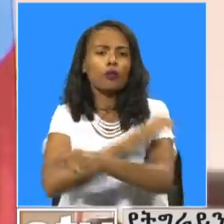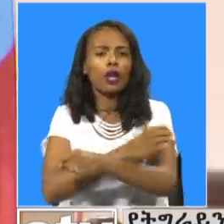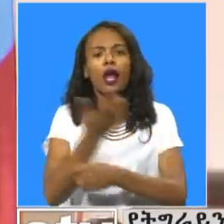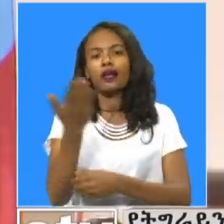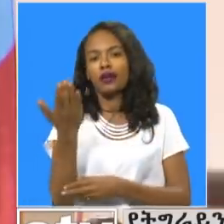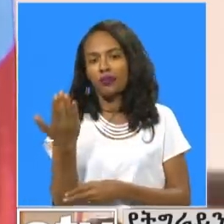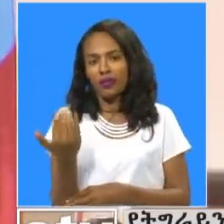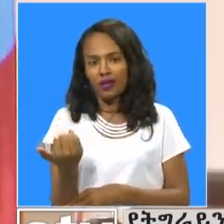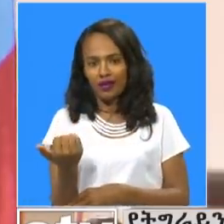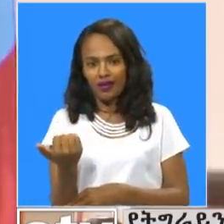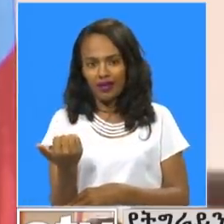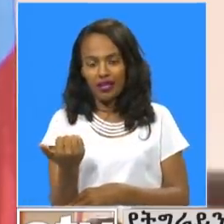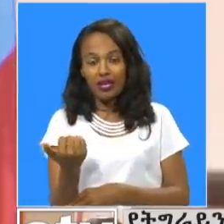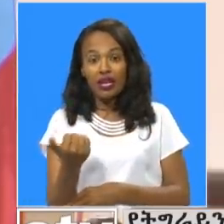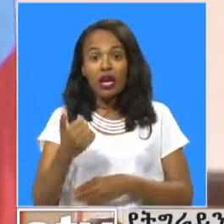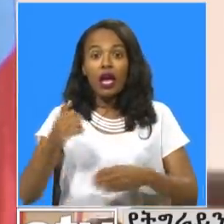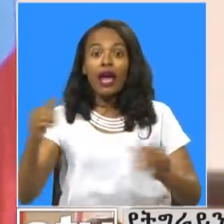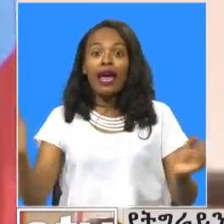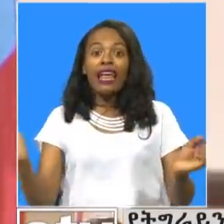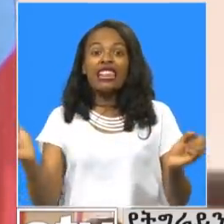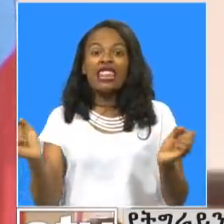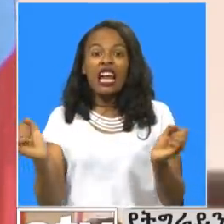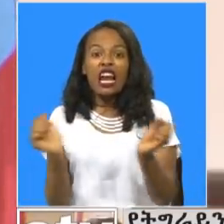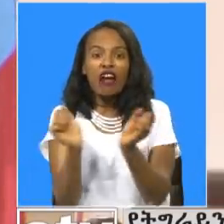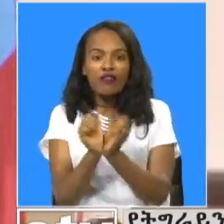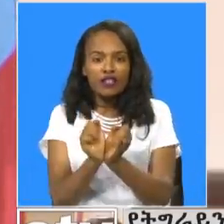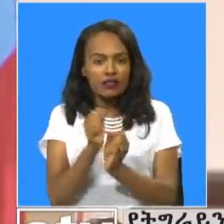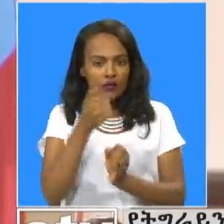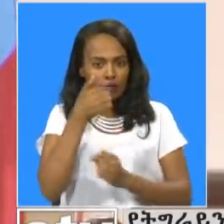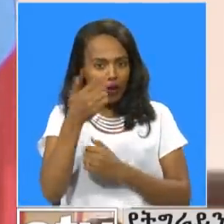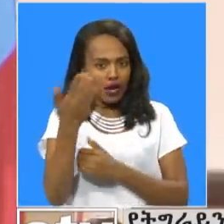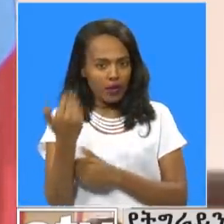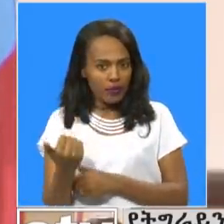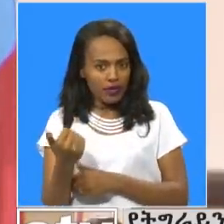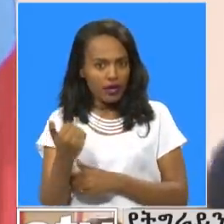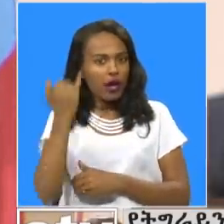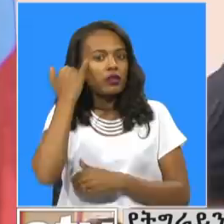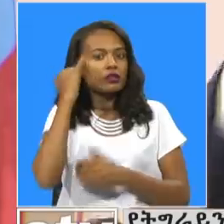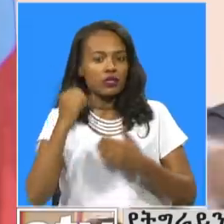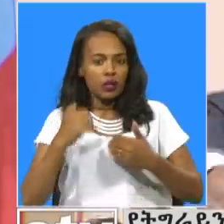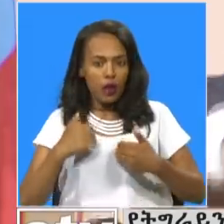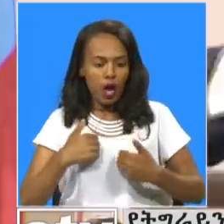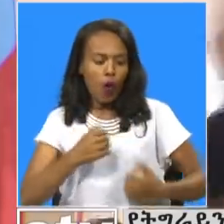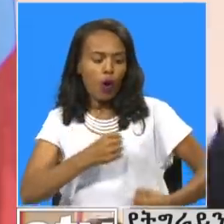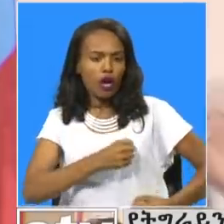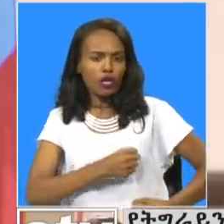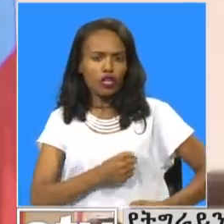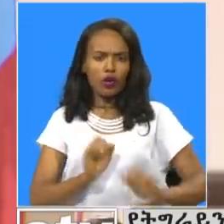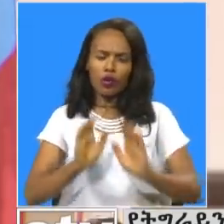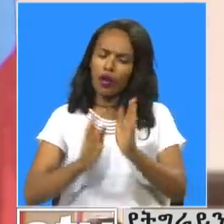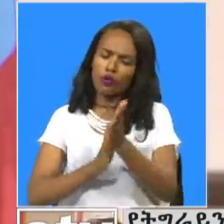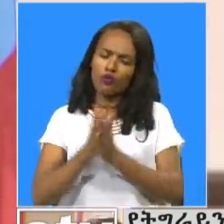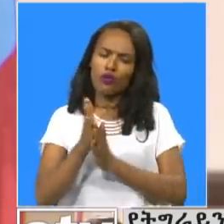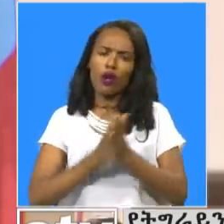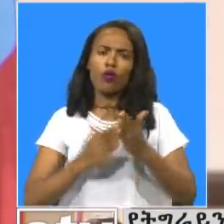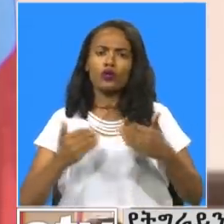ነበረ። ጠርናፊት የሚባል ድርጅት ነበረ። አስተሳሰብ ያለው፣ ክላሽ ያለው፣ የራሱ ፍላጎት